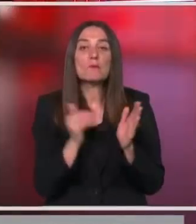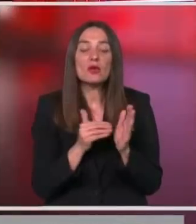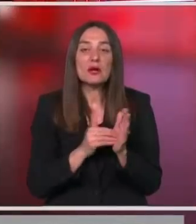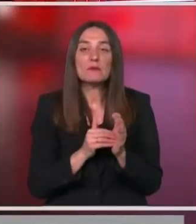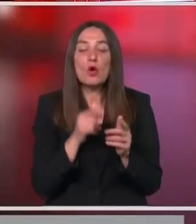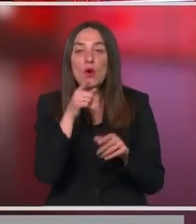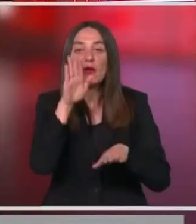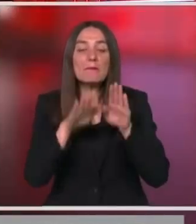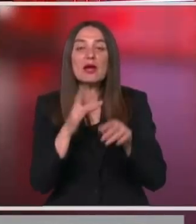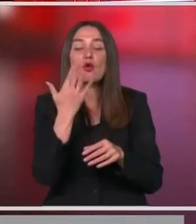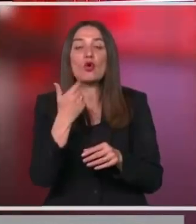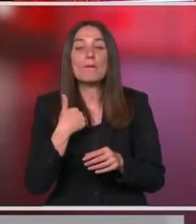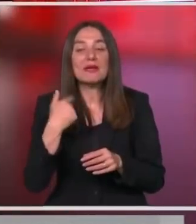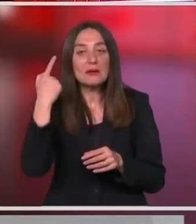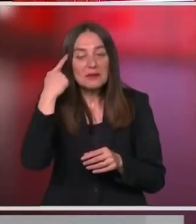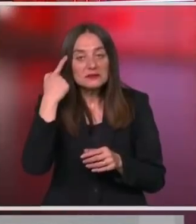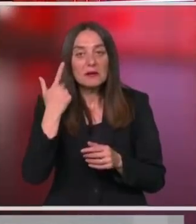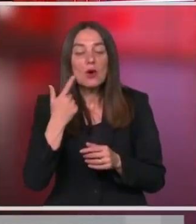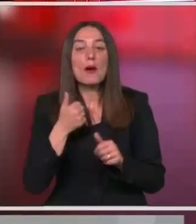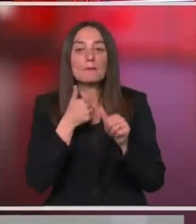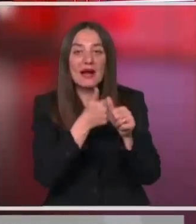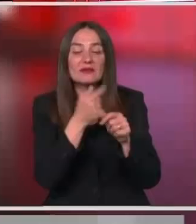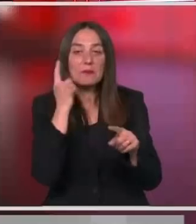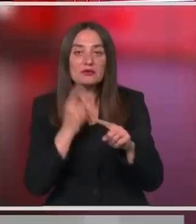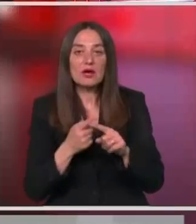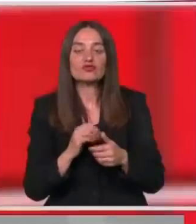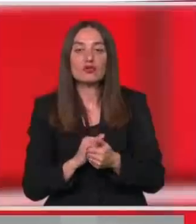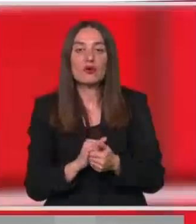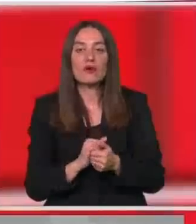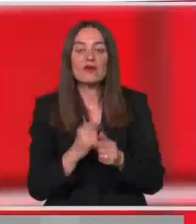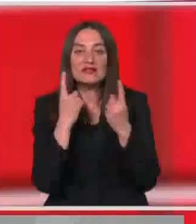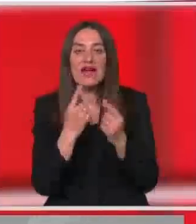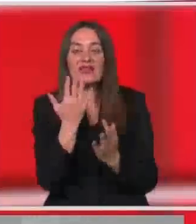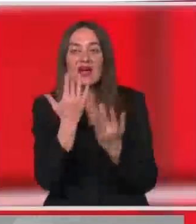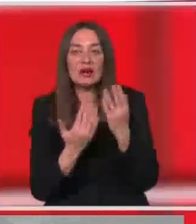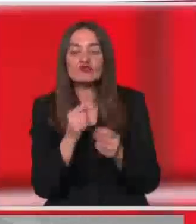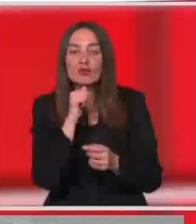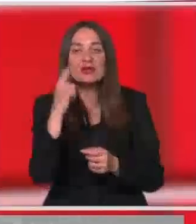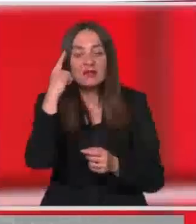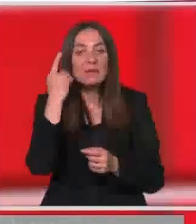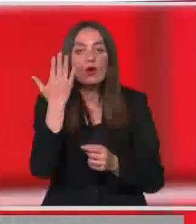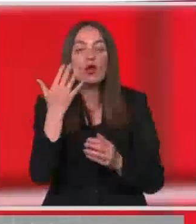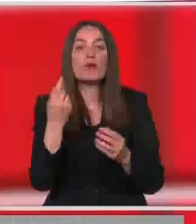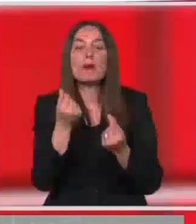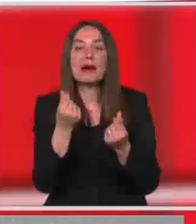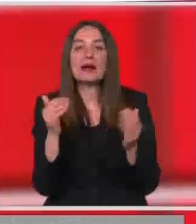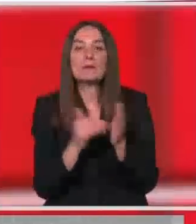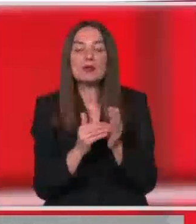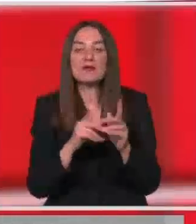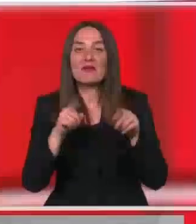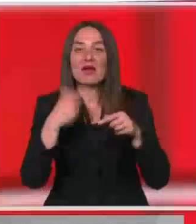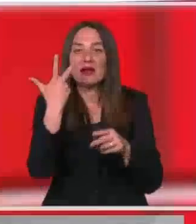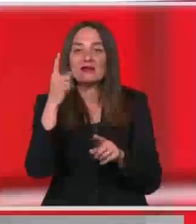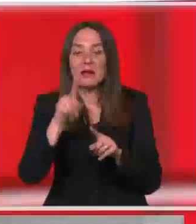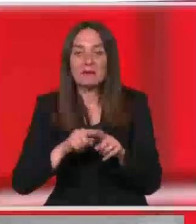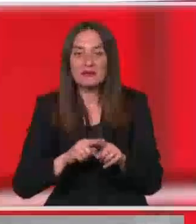u onoj meri koliko mi smatramo, odnosno pratimo tačno stanje na računu i znamo koliko mu je para potrebno za naredna tri